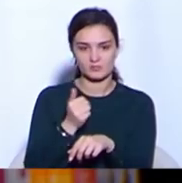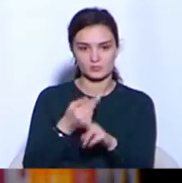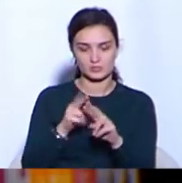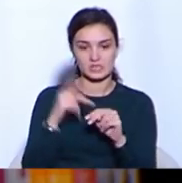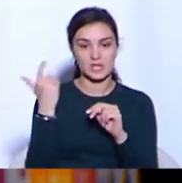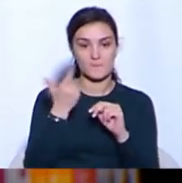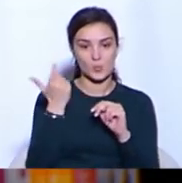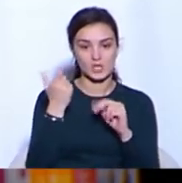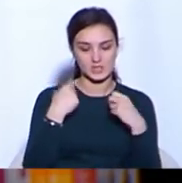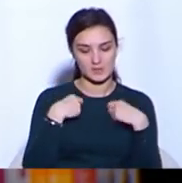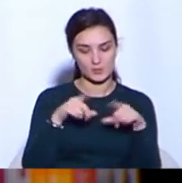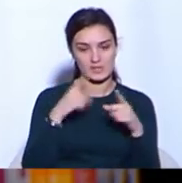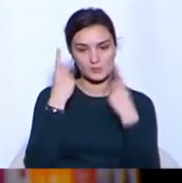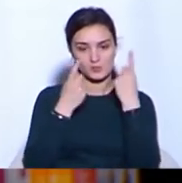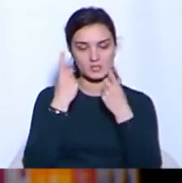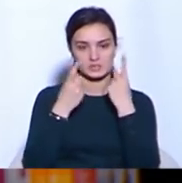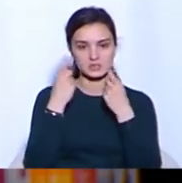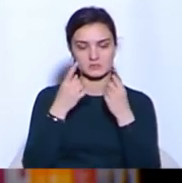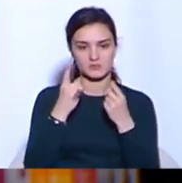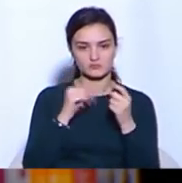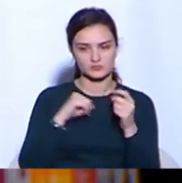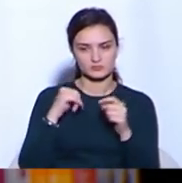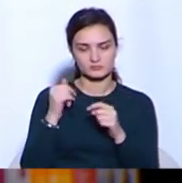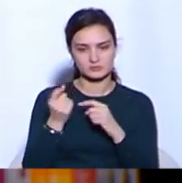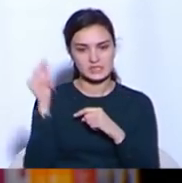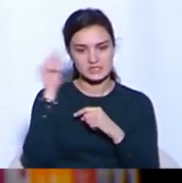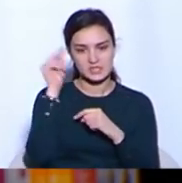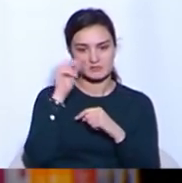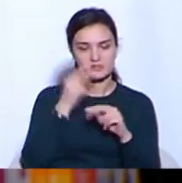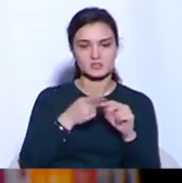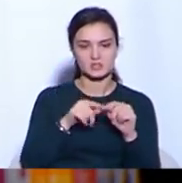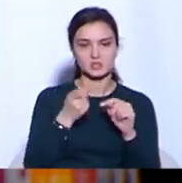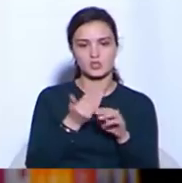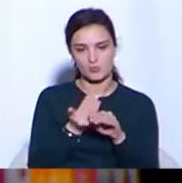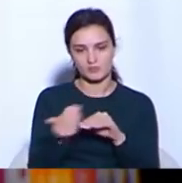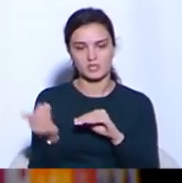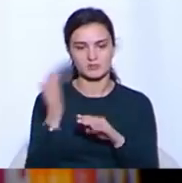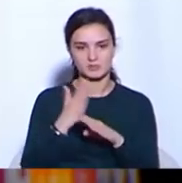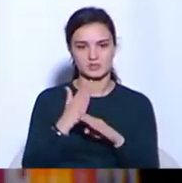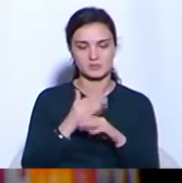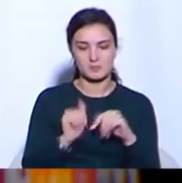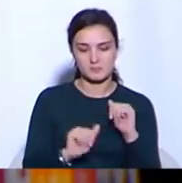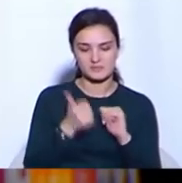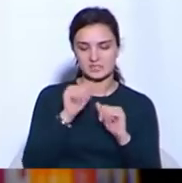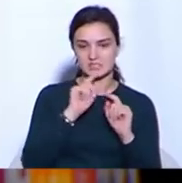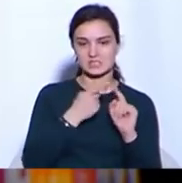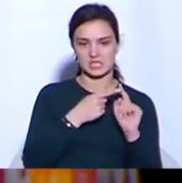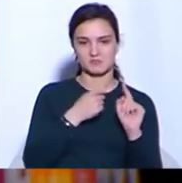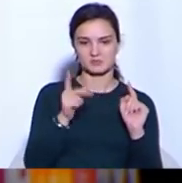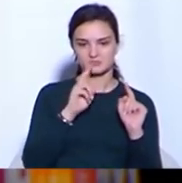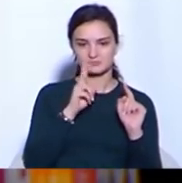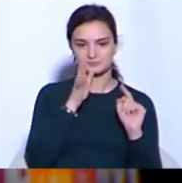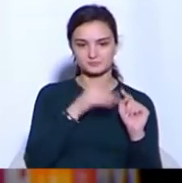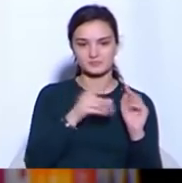ის დამოუკიდებლად იწყებს უკვე ინფორმაციის მოძიებას და დასწავლას, ეს ცოტა მოგვიანებით არის. პირველი წლების მანძილზე